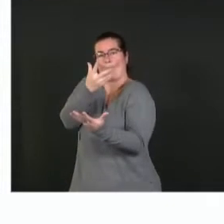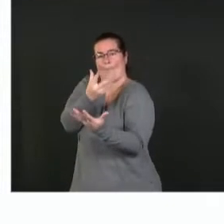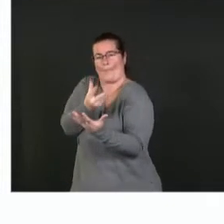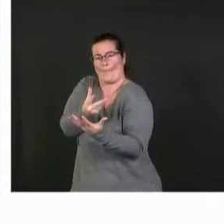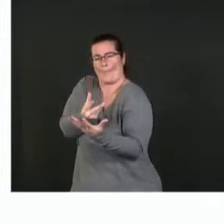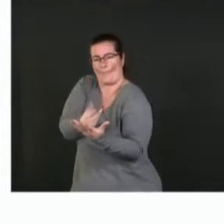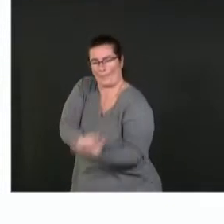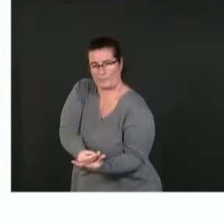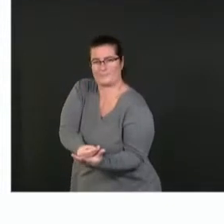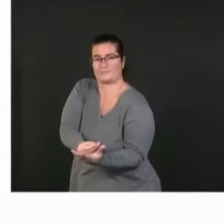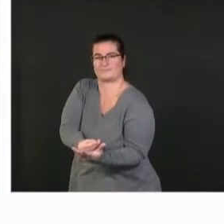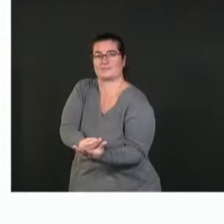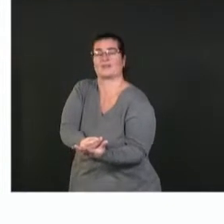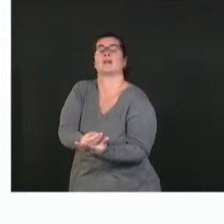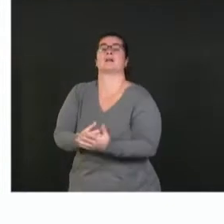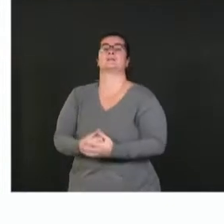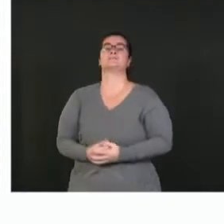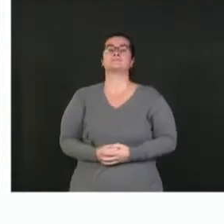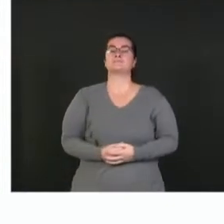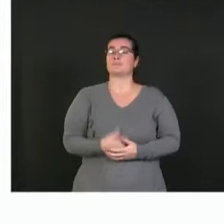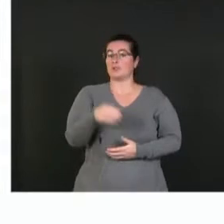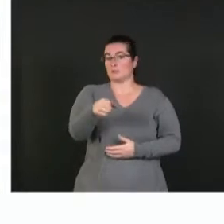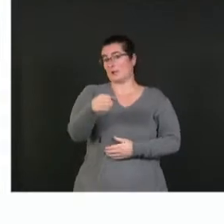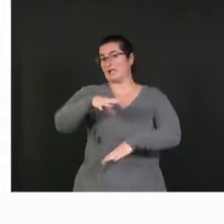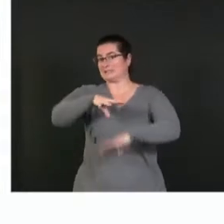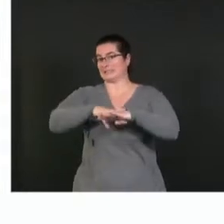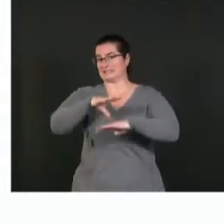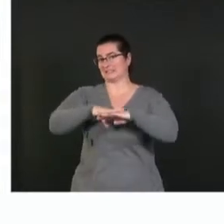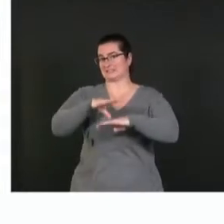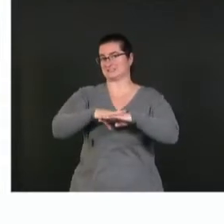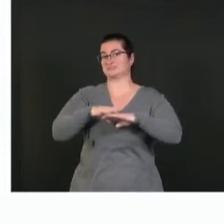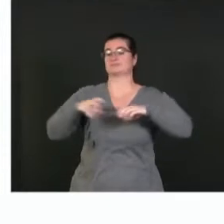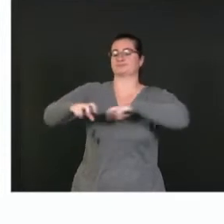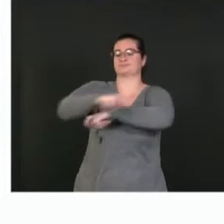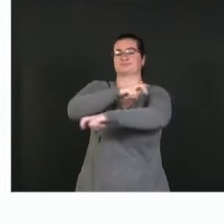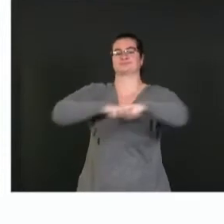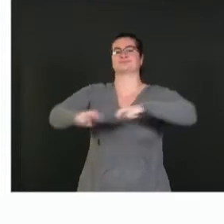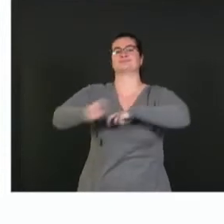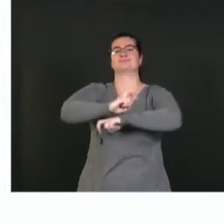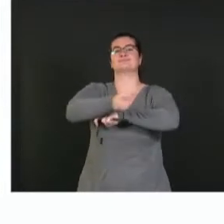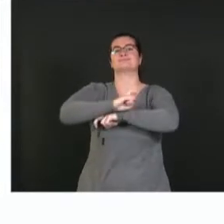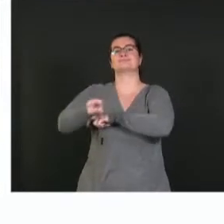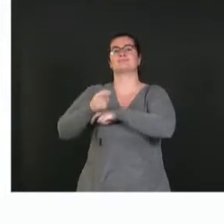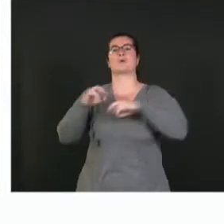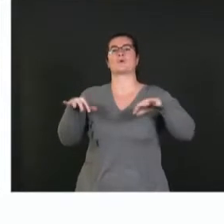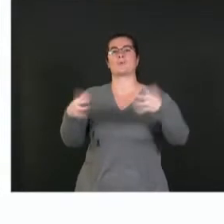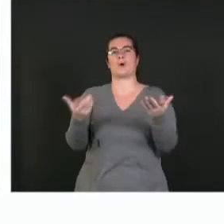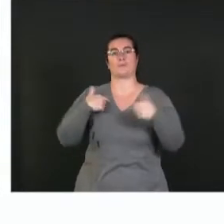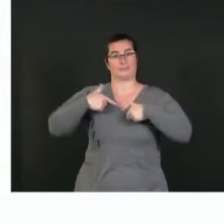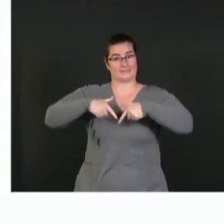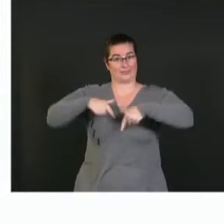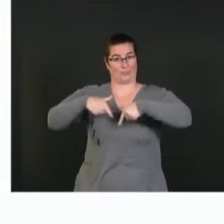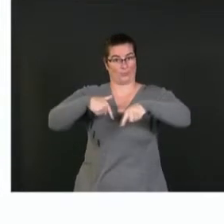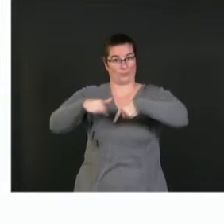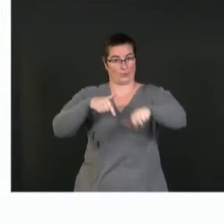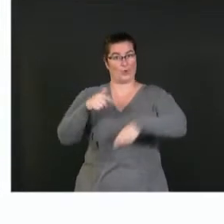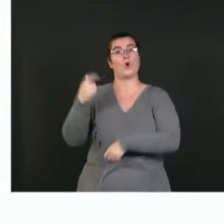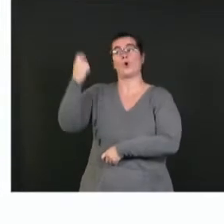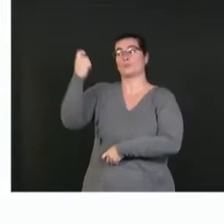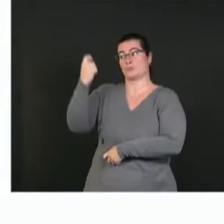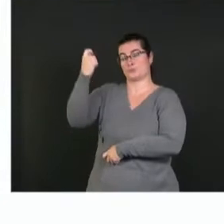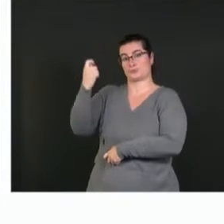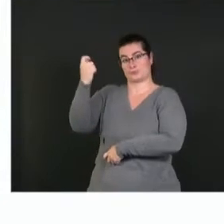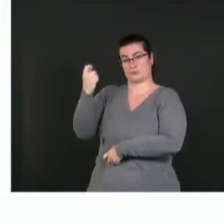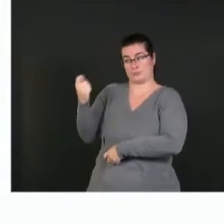piétonnier, avec une circulation douce, enfin, avec un système de bus qui passe juste à côté.